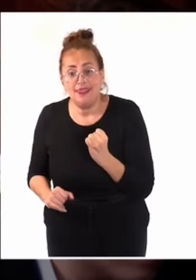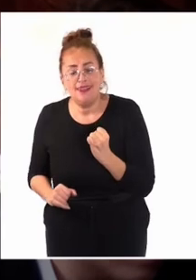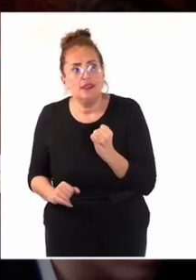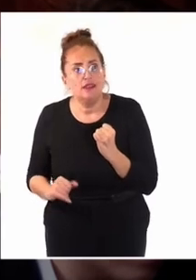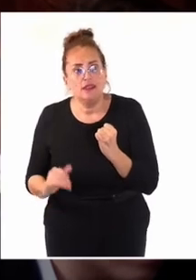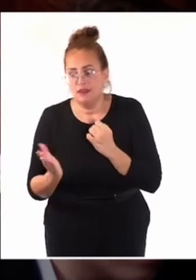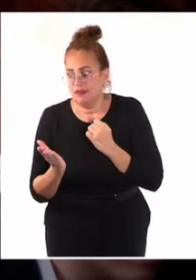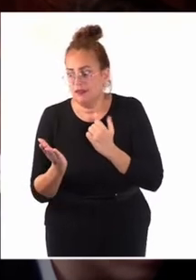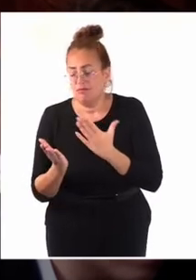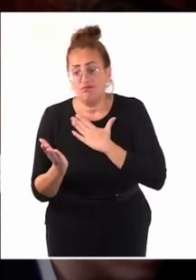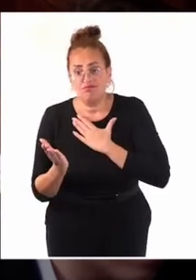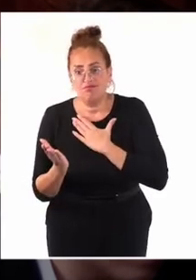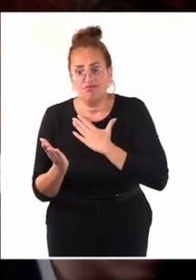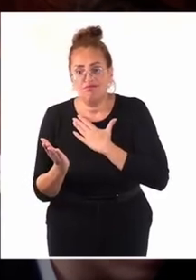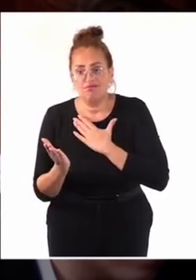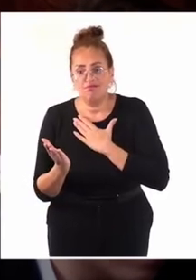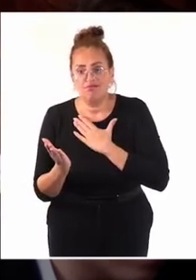pire.